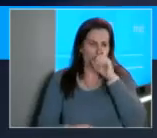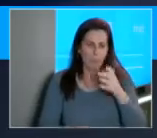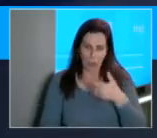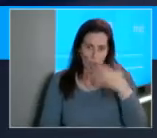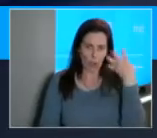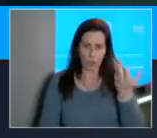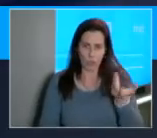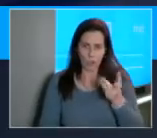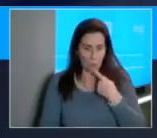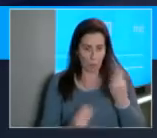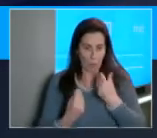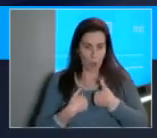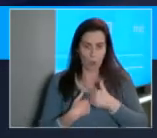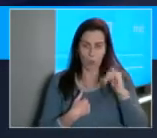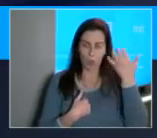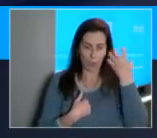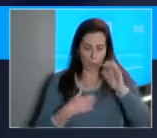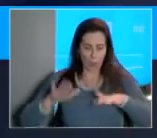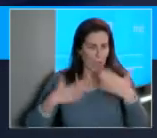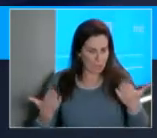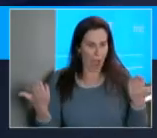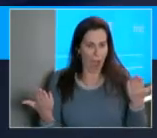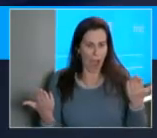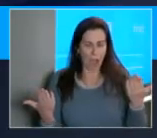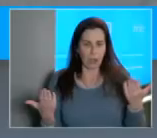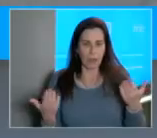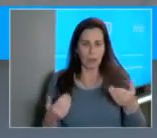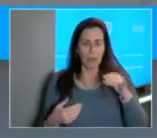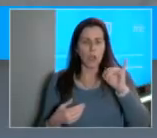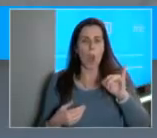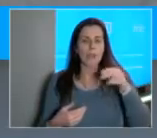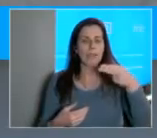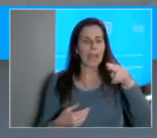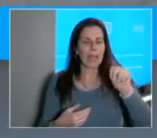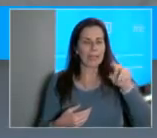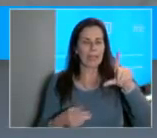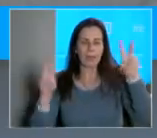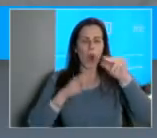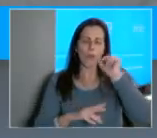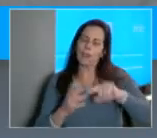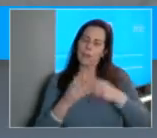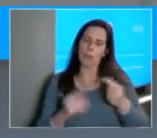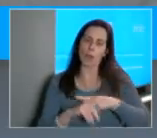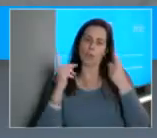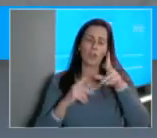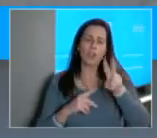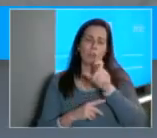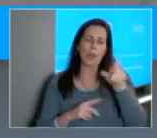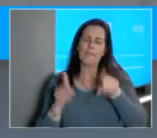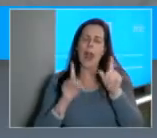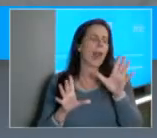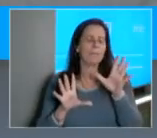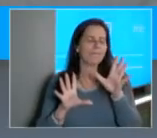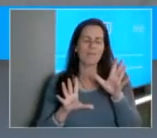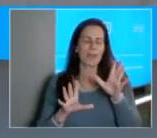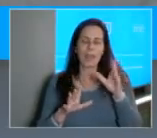אוהב לשמוע את האנשים, זה אומר משהו על כן, אני אוהב דרבוקות, אז מה? יועז הנדל התכוון פה, הוא התכוון למשהו אחר. יש מילים שלפעמים את מוציאה